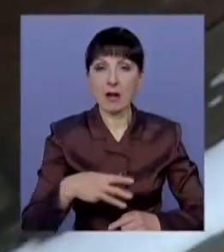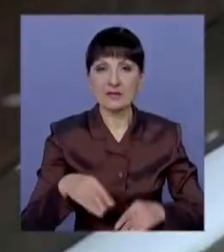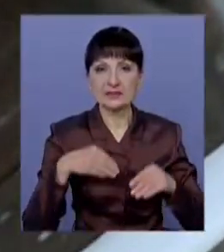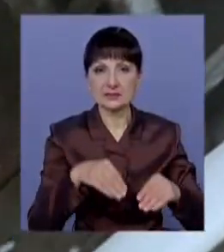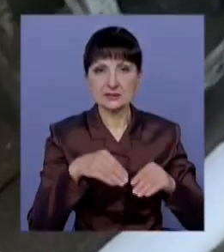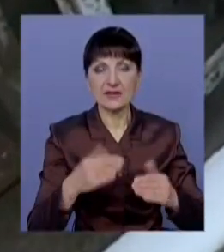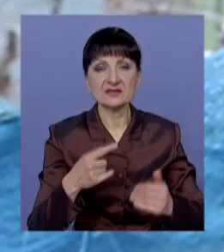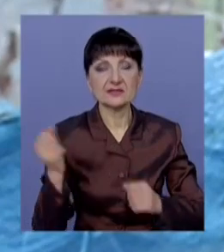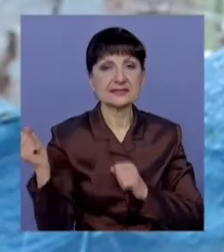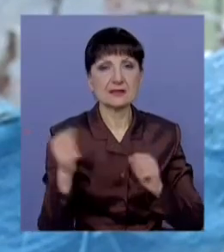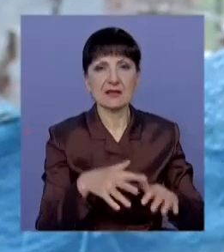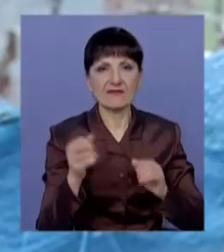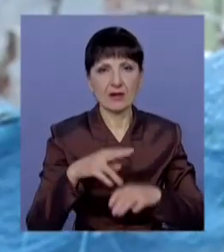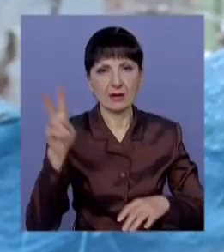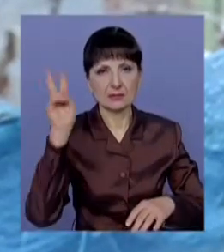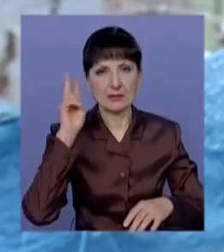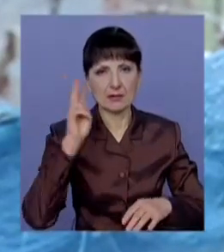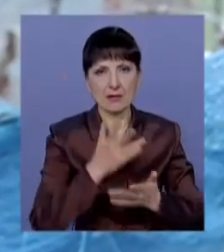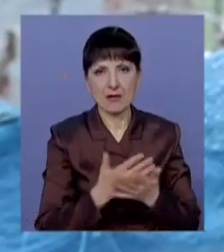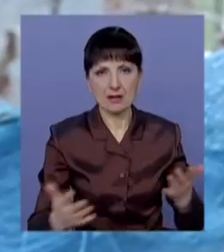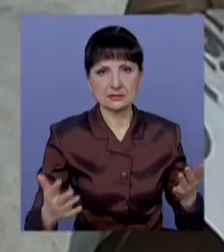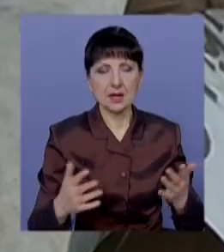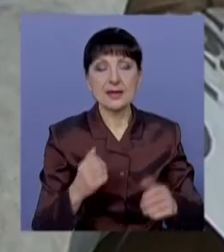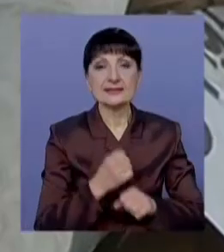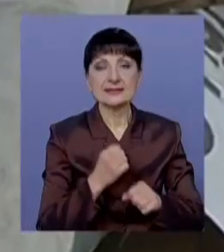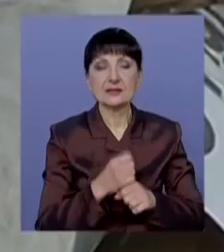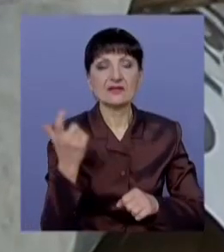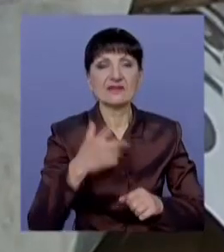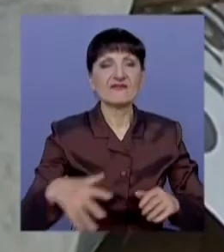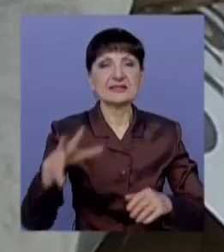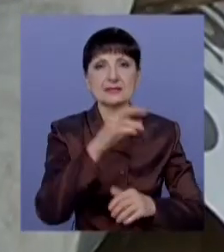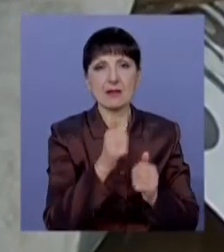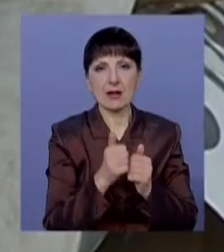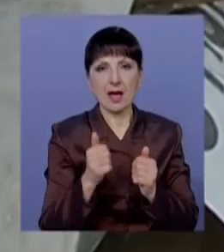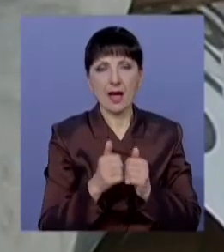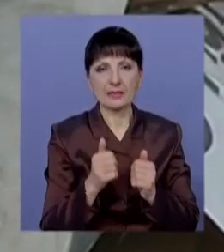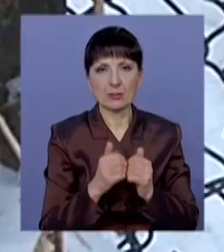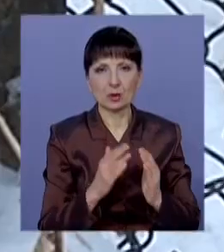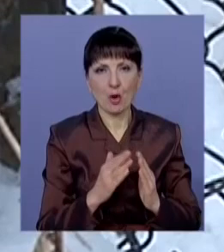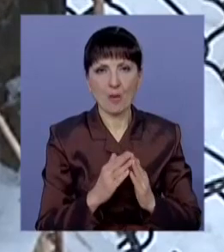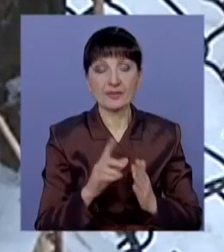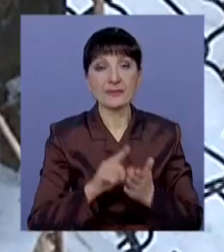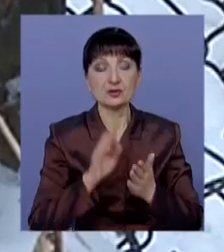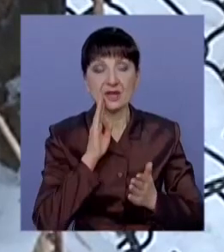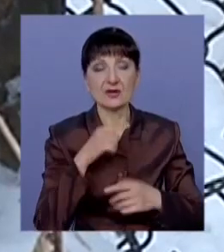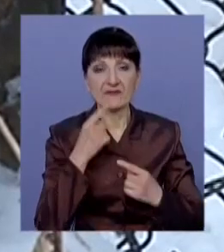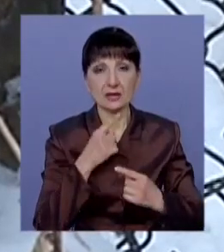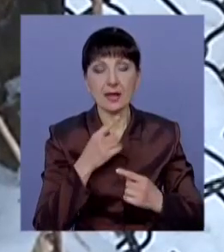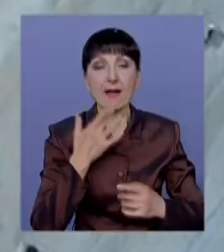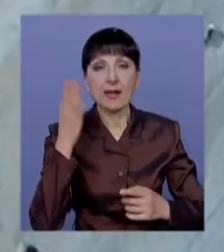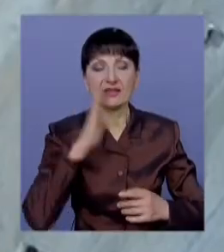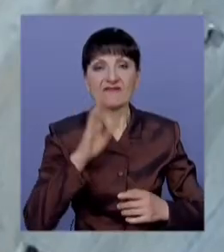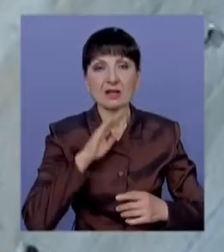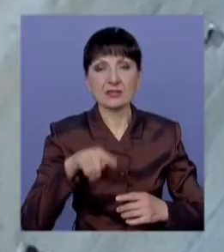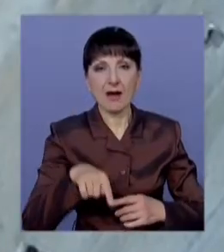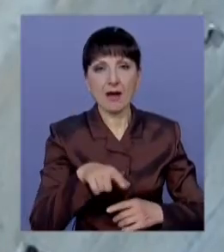А сегодня туда сливают канализационную воду. Делают это якобы владельцы всех прилегающих к арыку домов. Пенсионерка рассказывает, что летом вода в